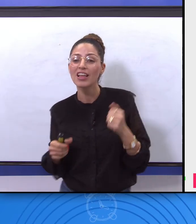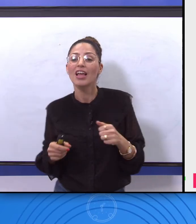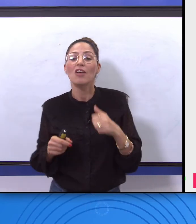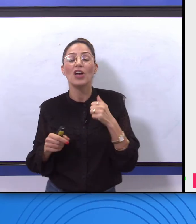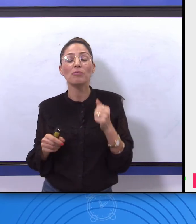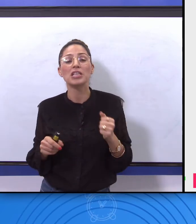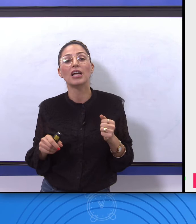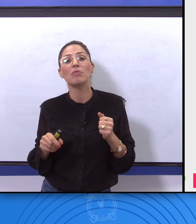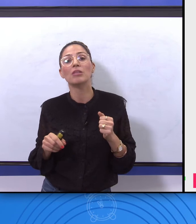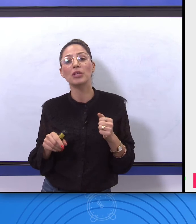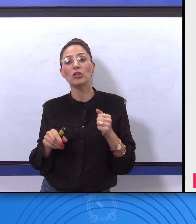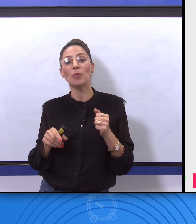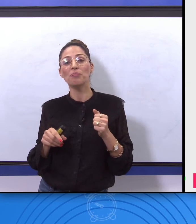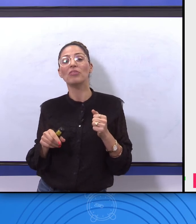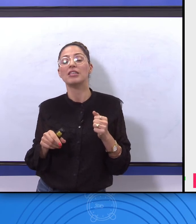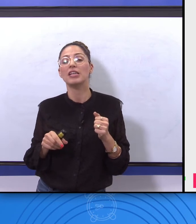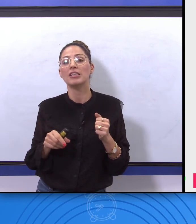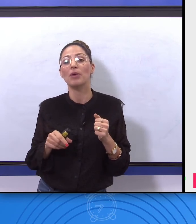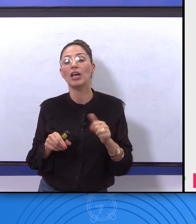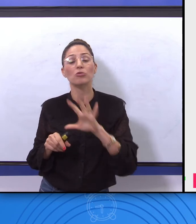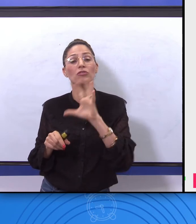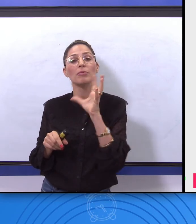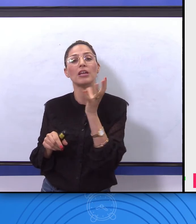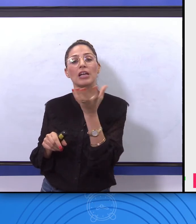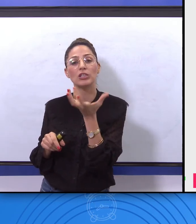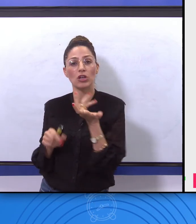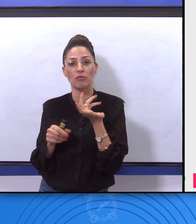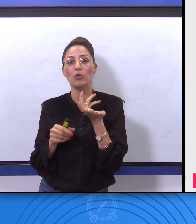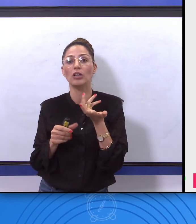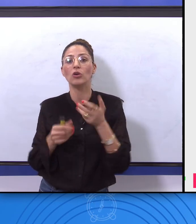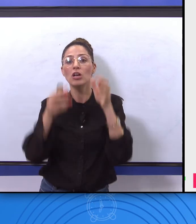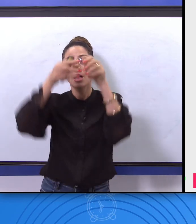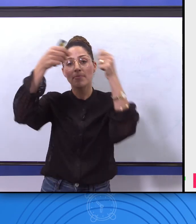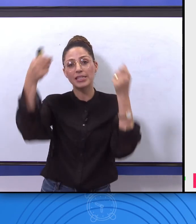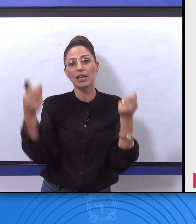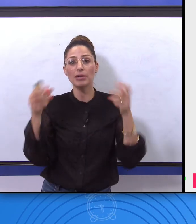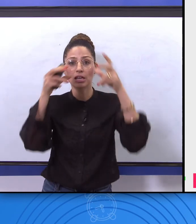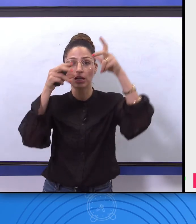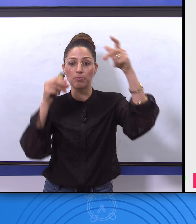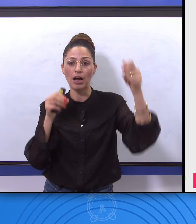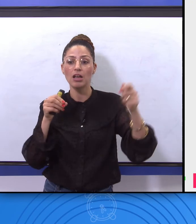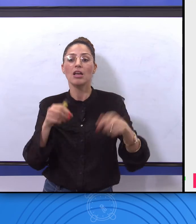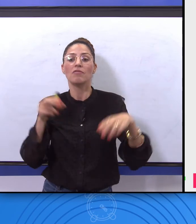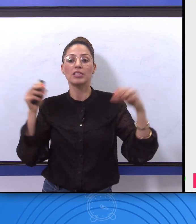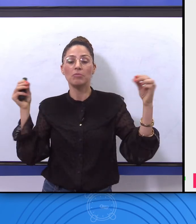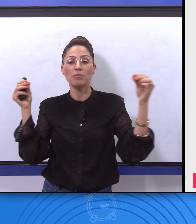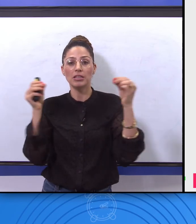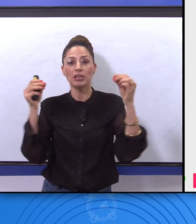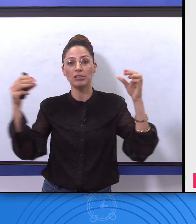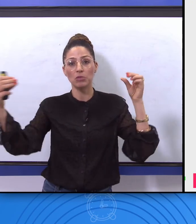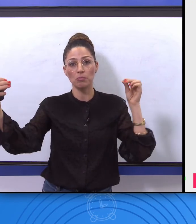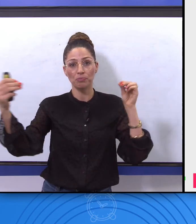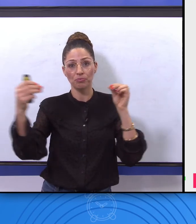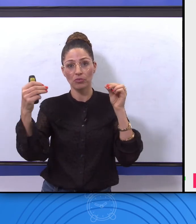עכשיו, ואיך מצליחים להנביט אותו? אז אני אספר לכם. שוטפים את הגלעין של האבוקדו, מסירים את הקליפה, ושמים